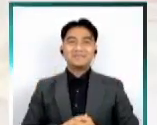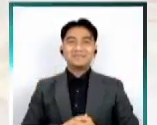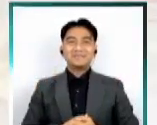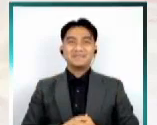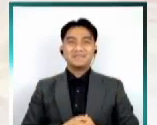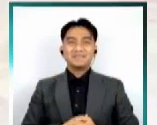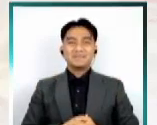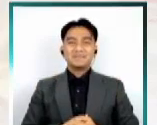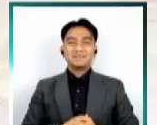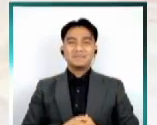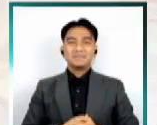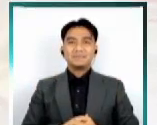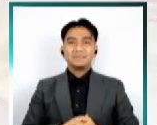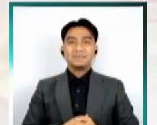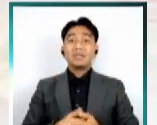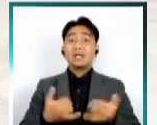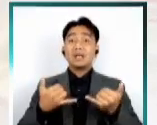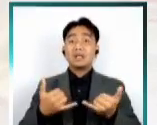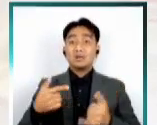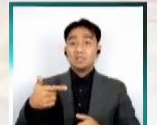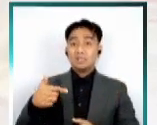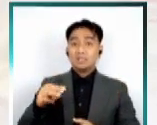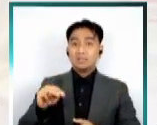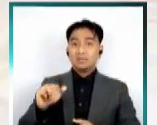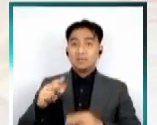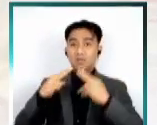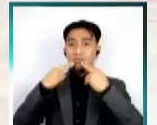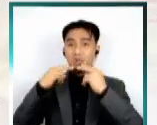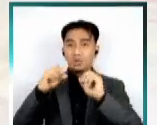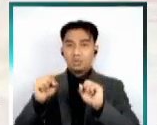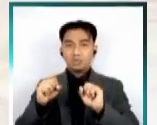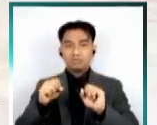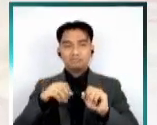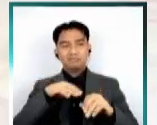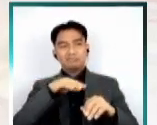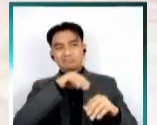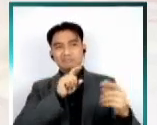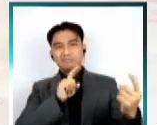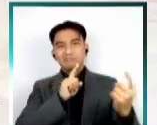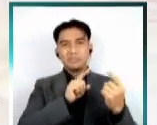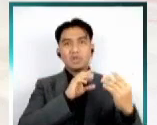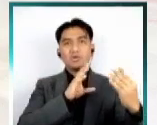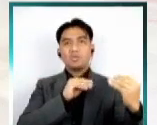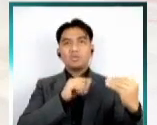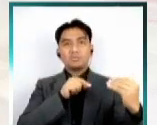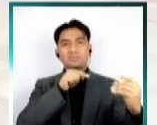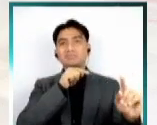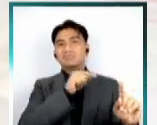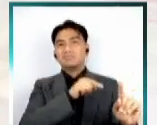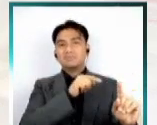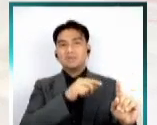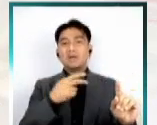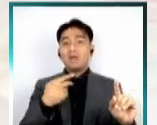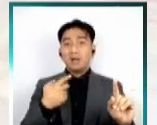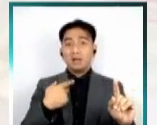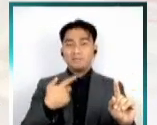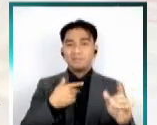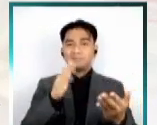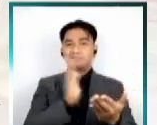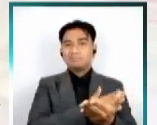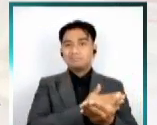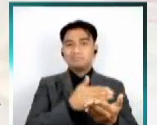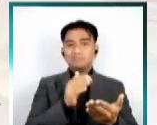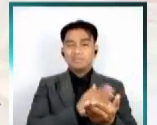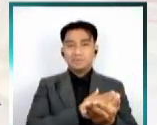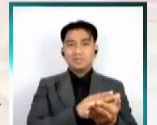Nakausap naman ng GMA News ang kumanta ng hit single na I Guess I'm In Love, na ginawan pa ng cover version ng dalawang